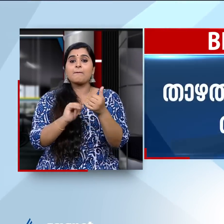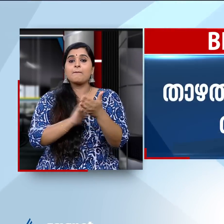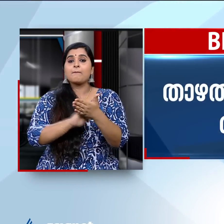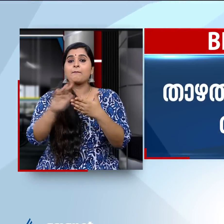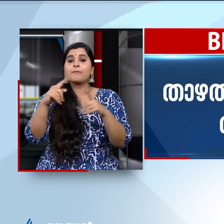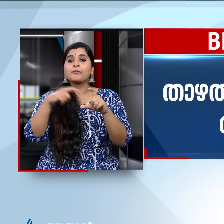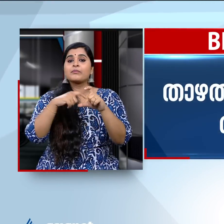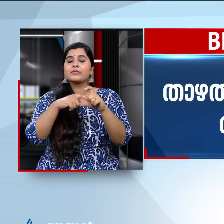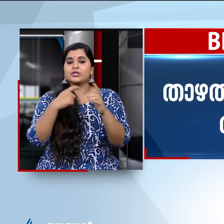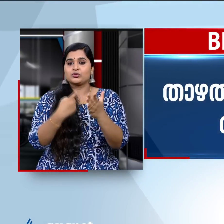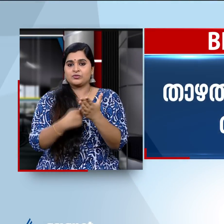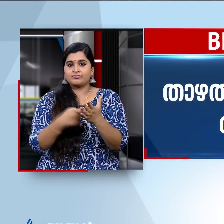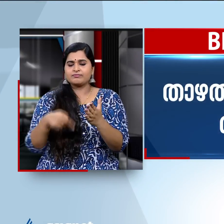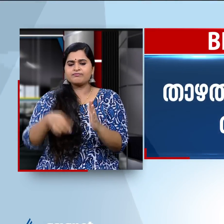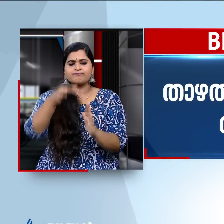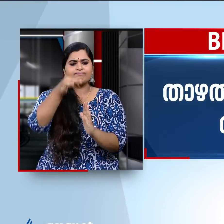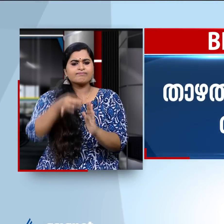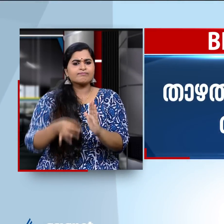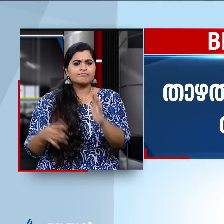അപകടം ഉണ്ടായത്?